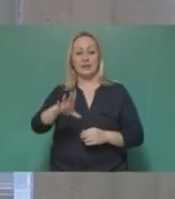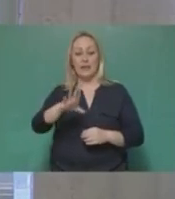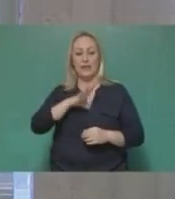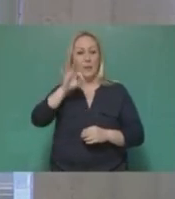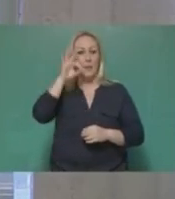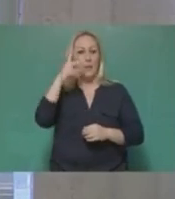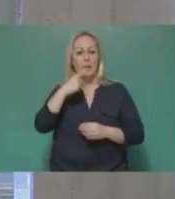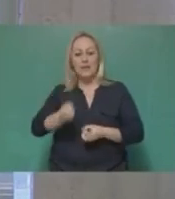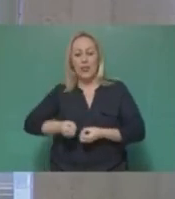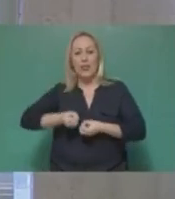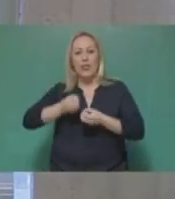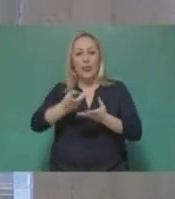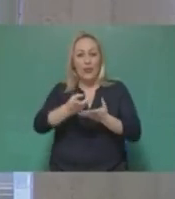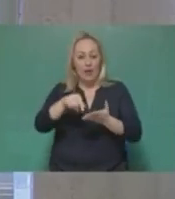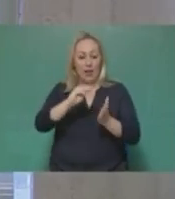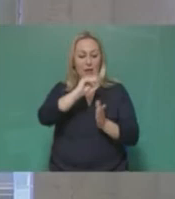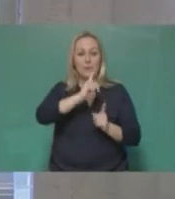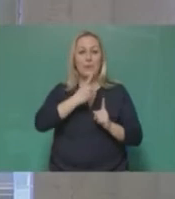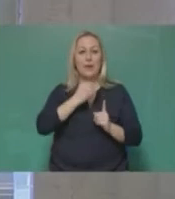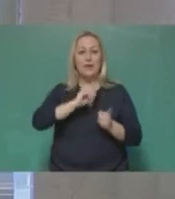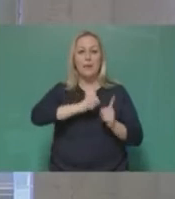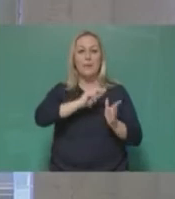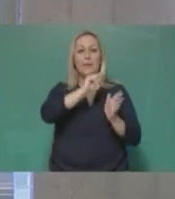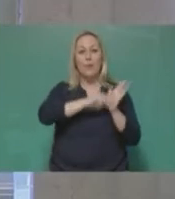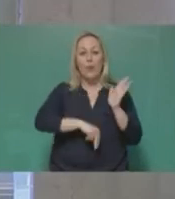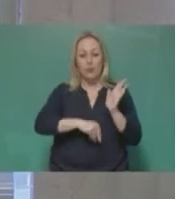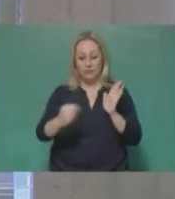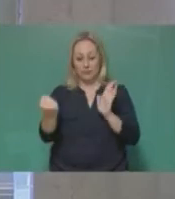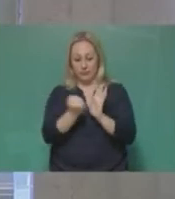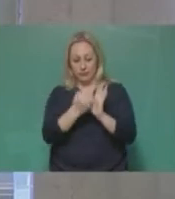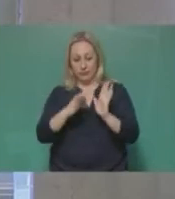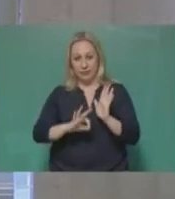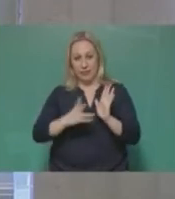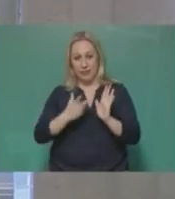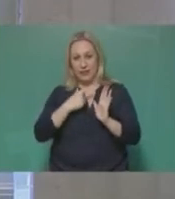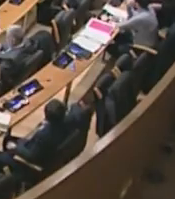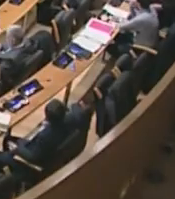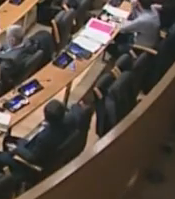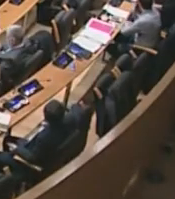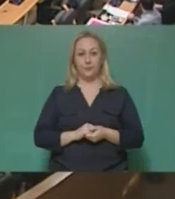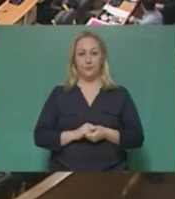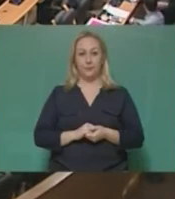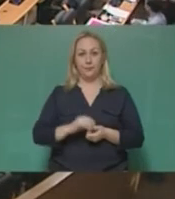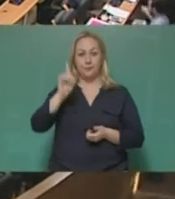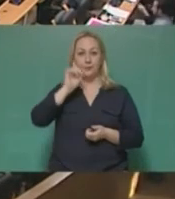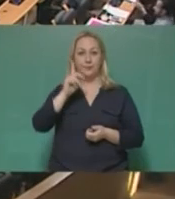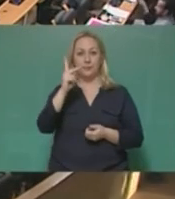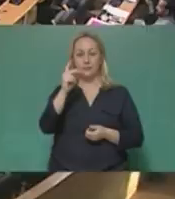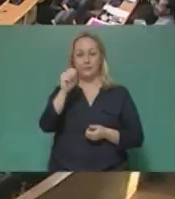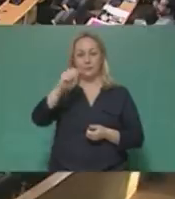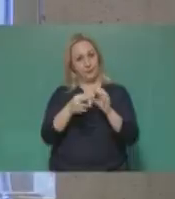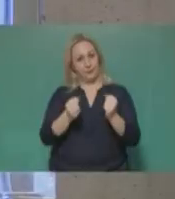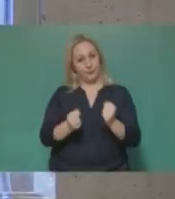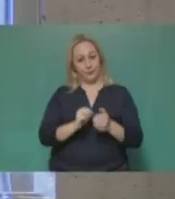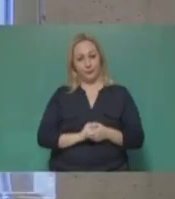μνημόνιο με τη Βούλα Μπουτάρι, δανεισμός και υπερφορολόγηση. Βλέπουμε ότι μιλάμε